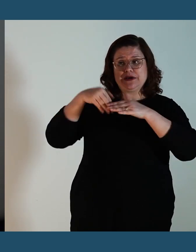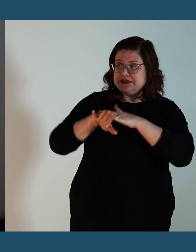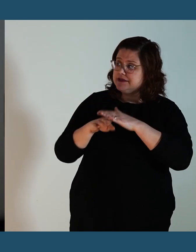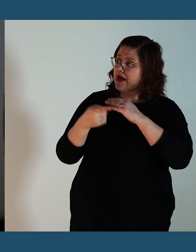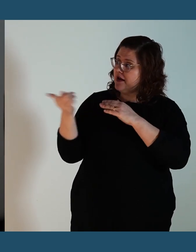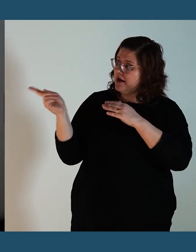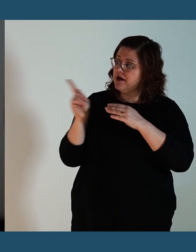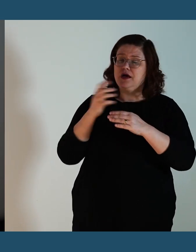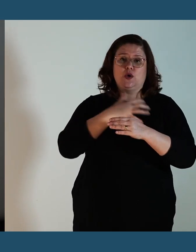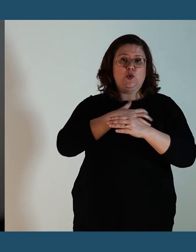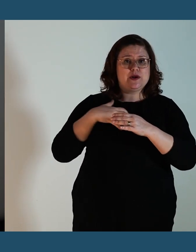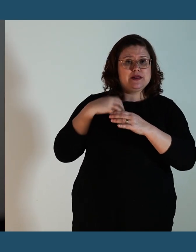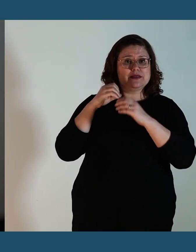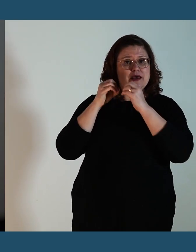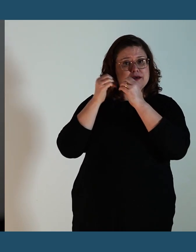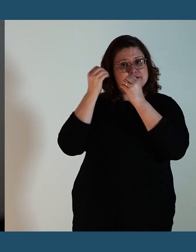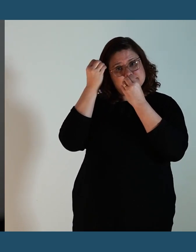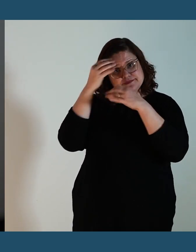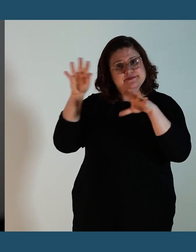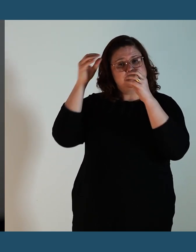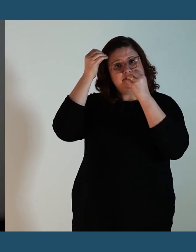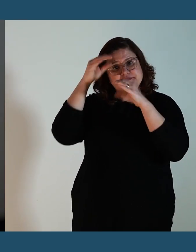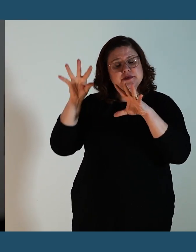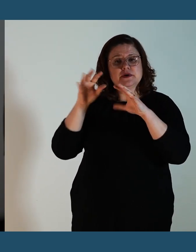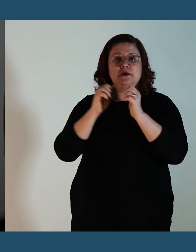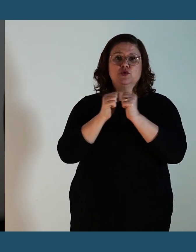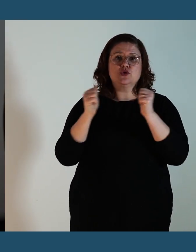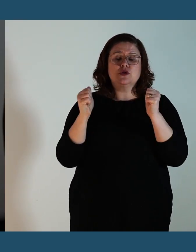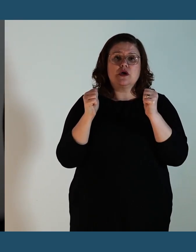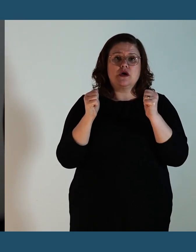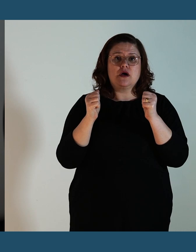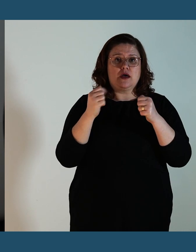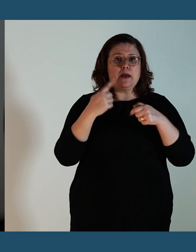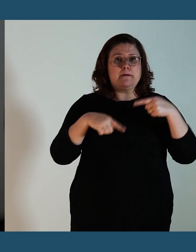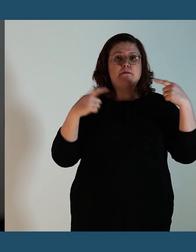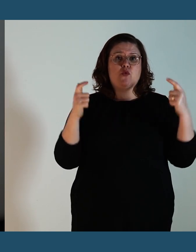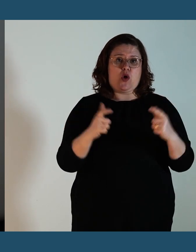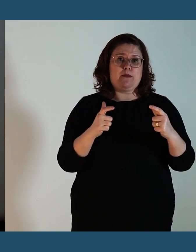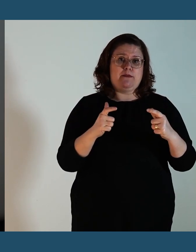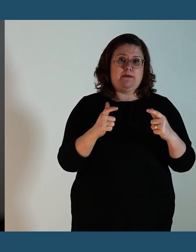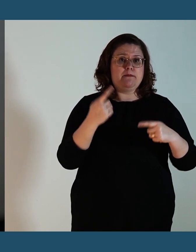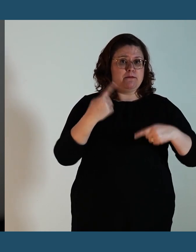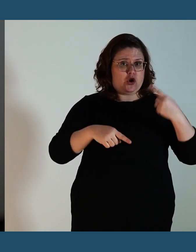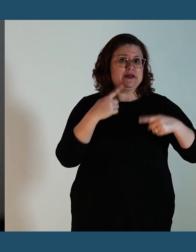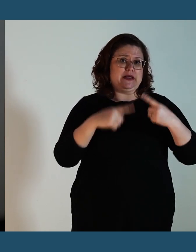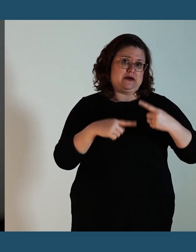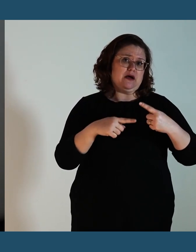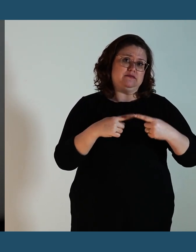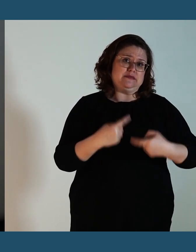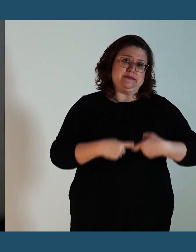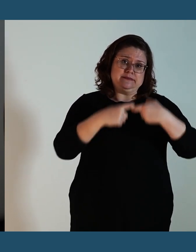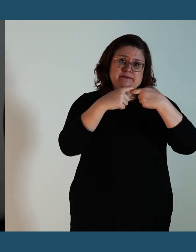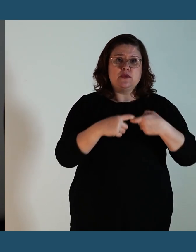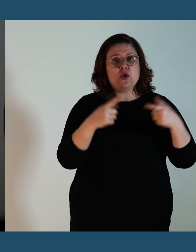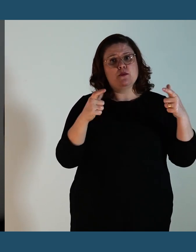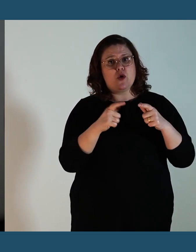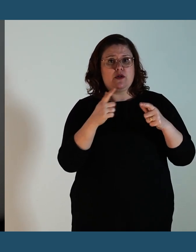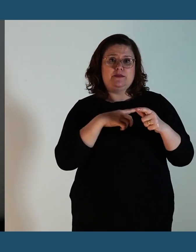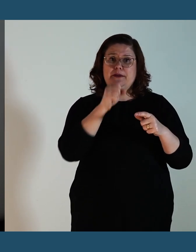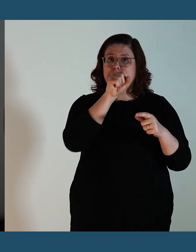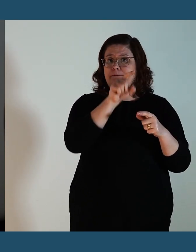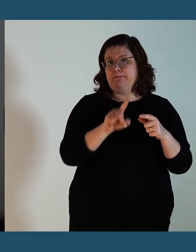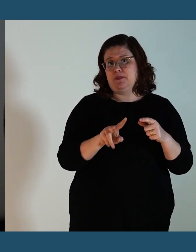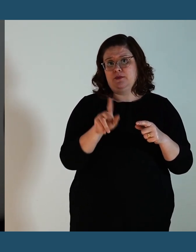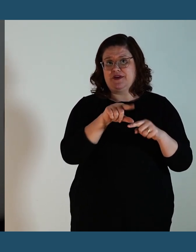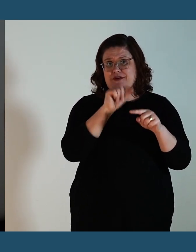mutta että se on niinku, se on myös niinku kysymys puoluepolitiikasta ja siitä, että mitä asioita eri puolueet priorisoi